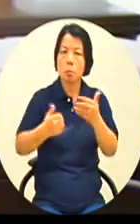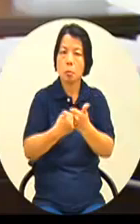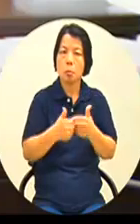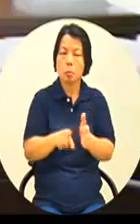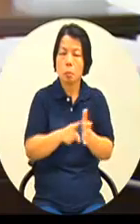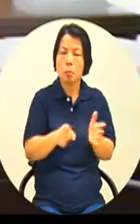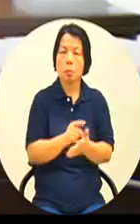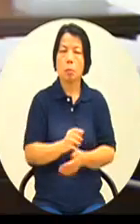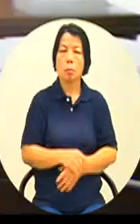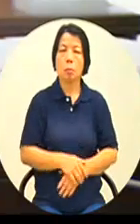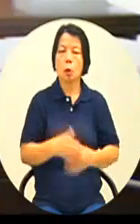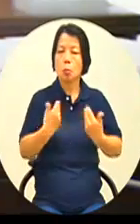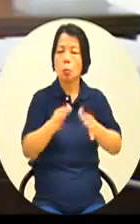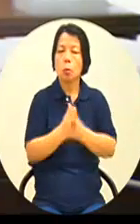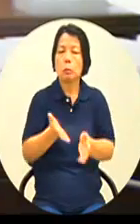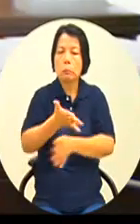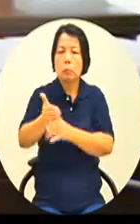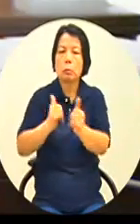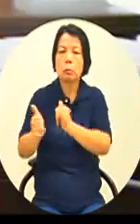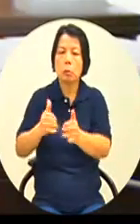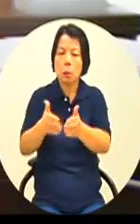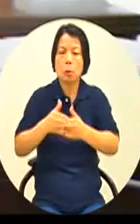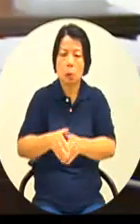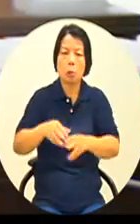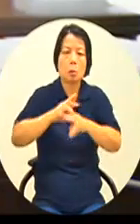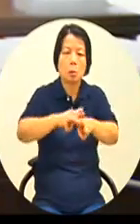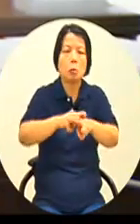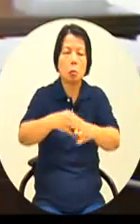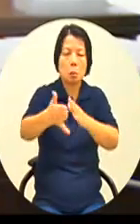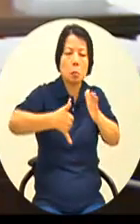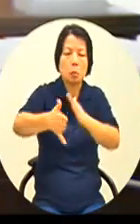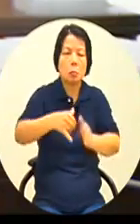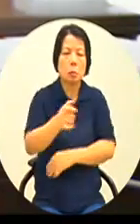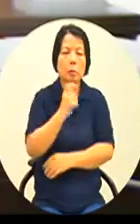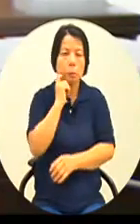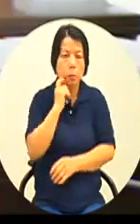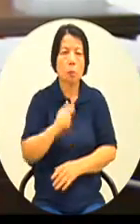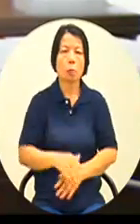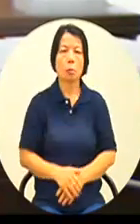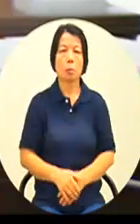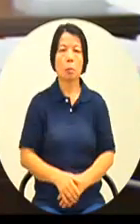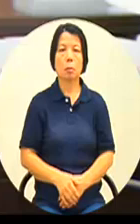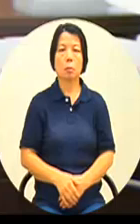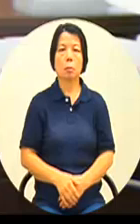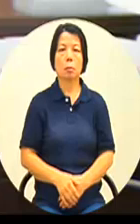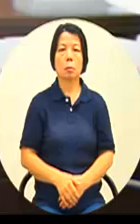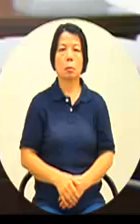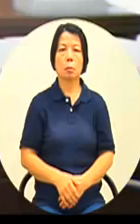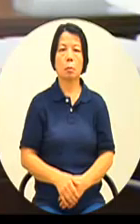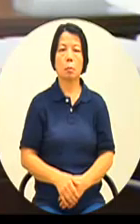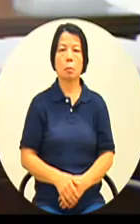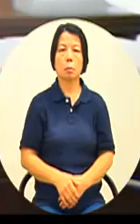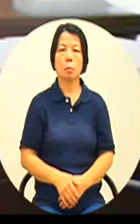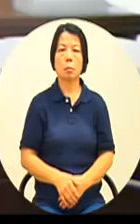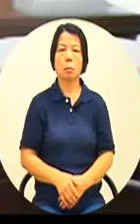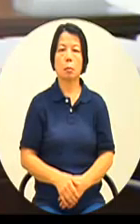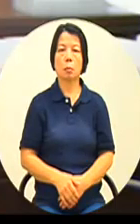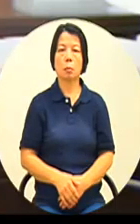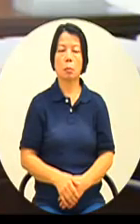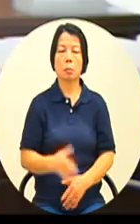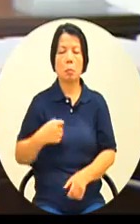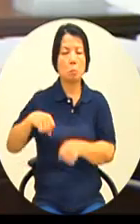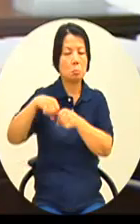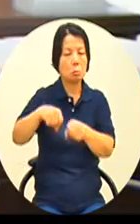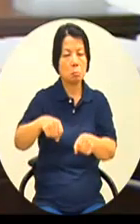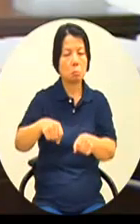民哦，不敢讲哦，伊要出门，伊要创啥，啊，你都袂当让伊会出出入入，安尼骑车还是